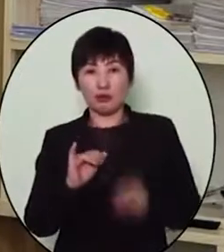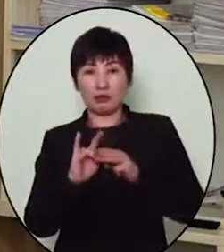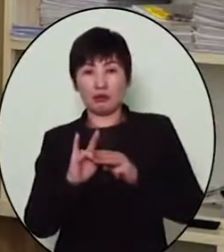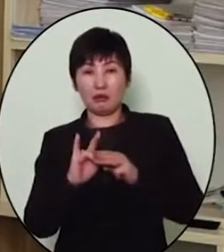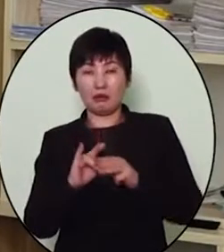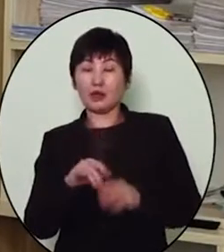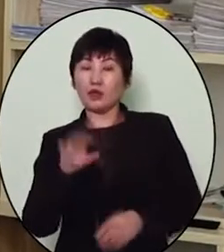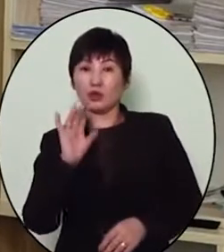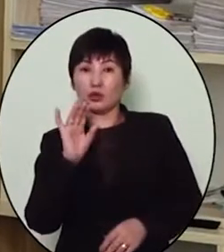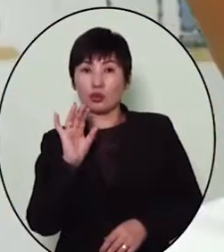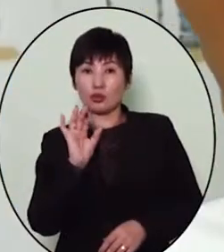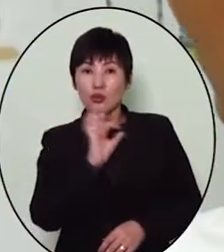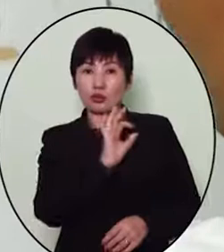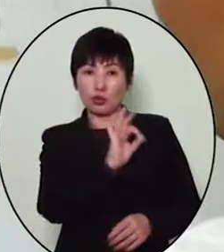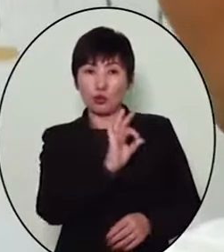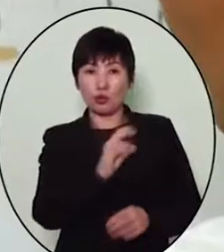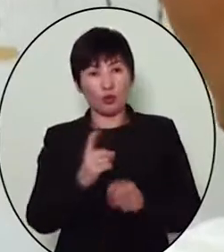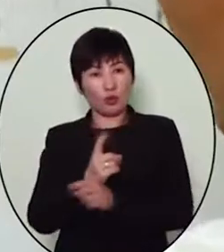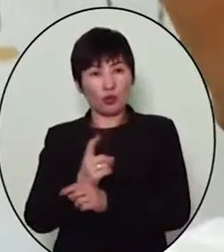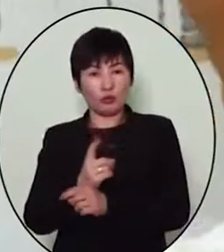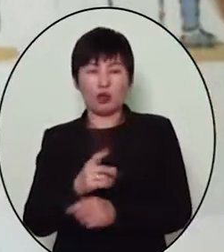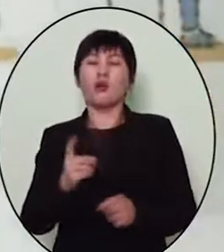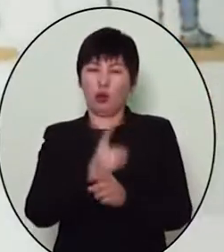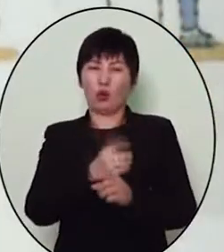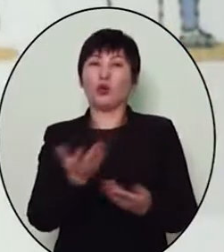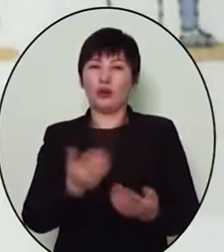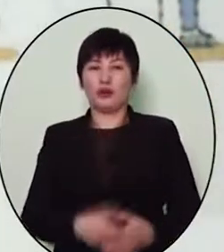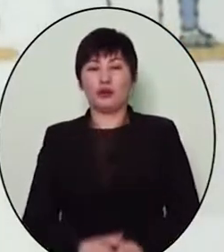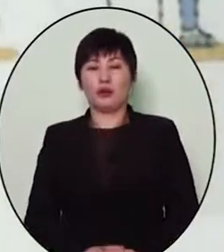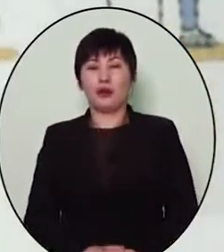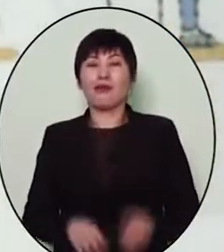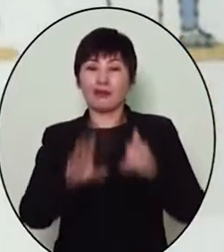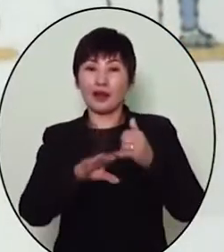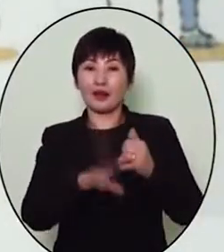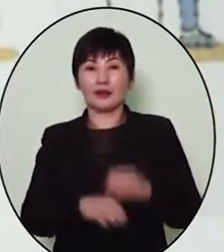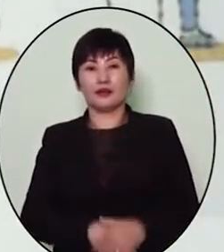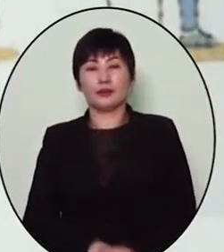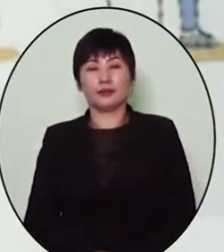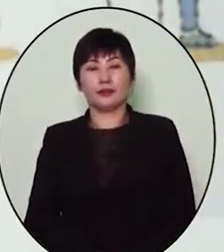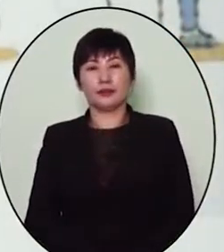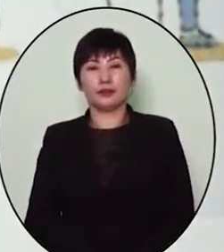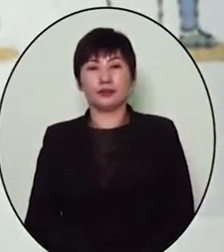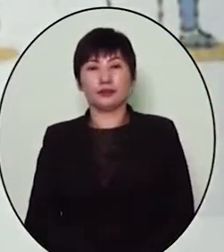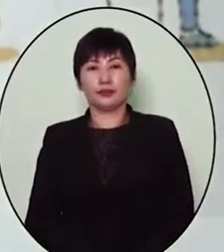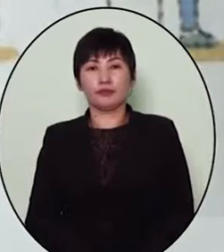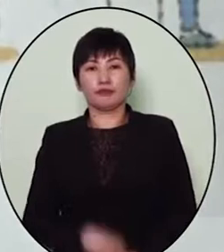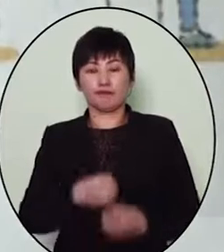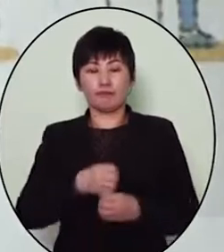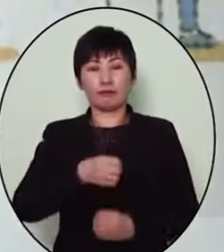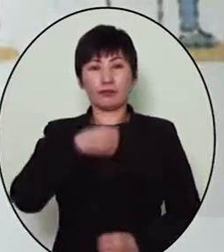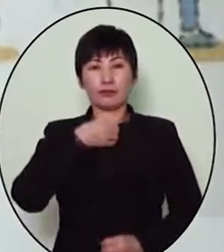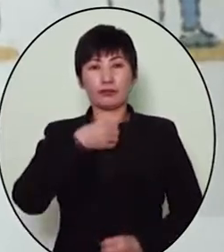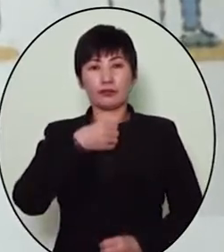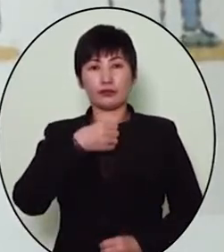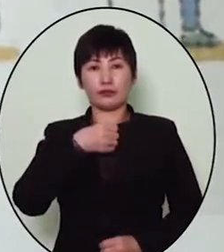байна. Ингэж суух нь буруу. Гурав дахь хүүхдийг харъя. Нуруу